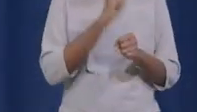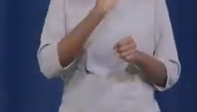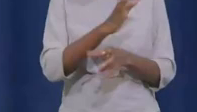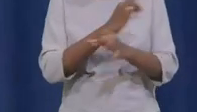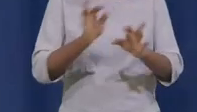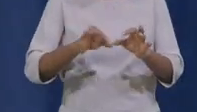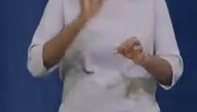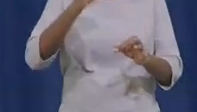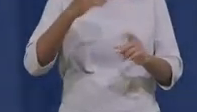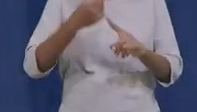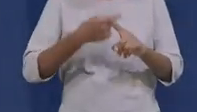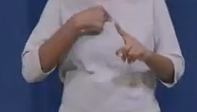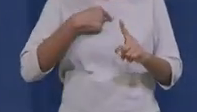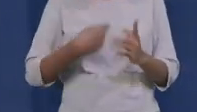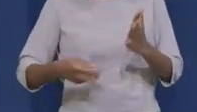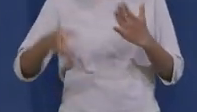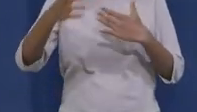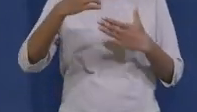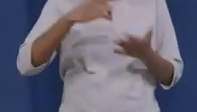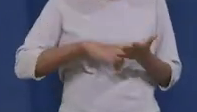ne m'ôte pas ton esprit.